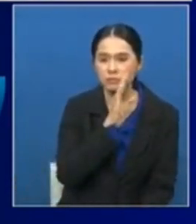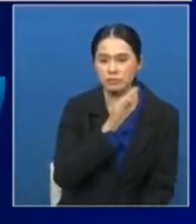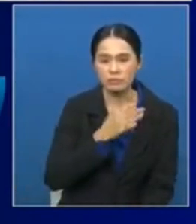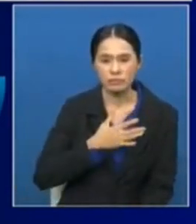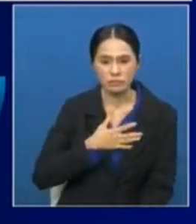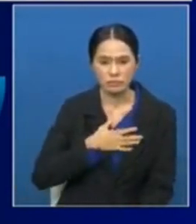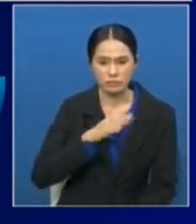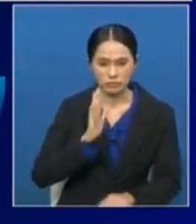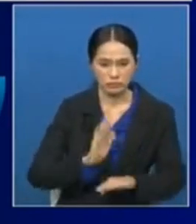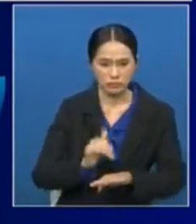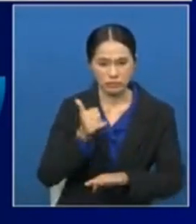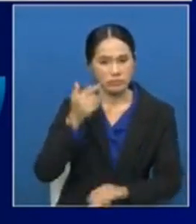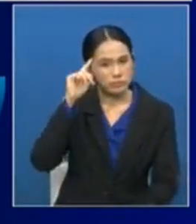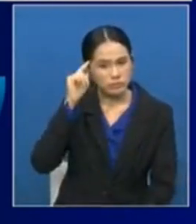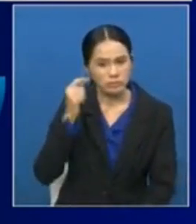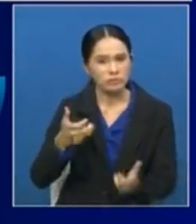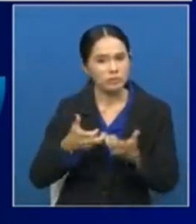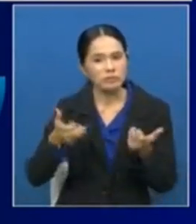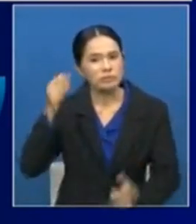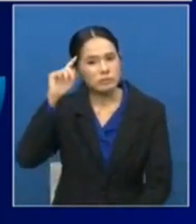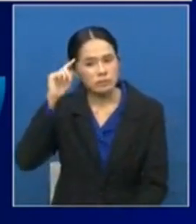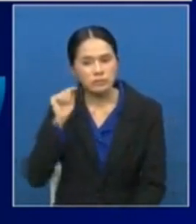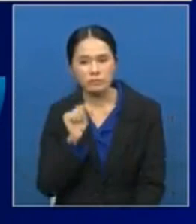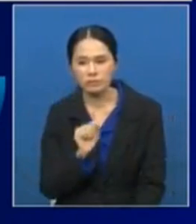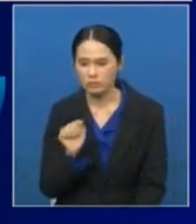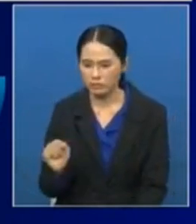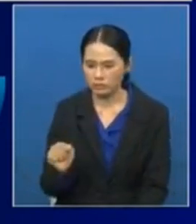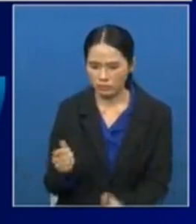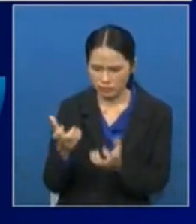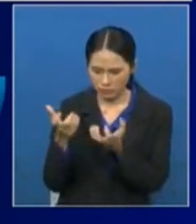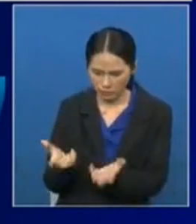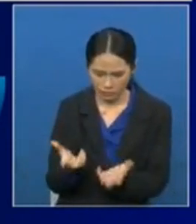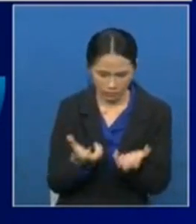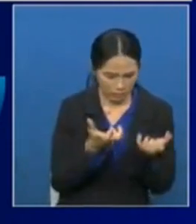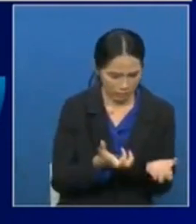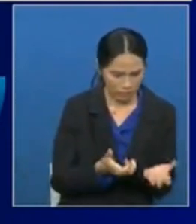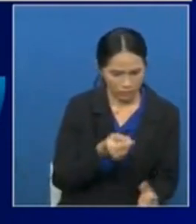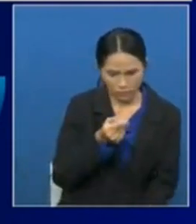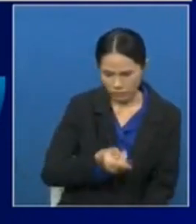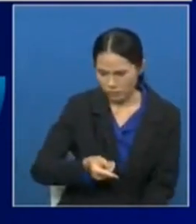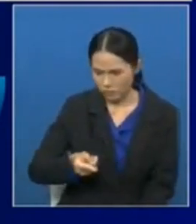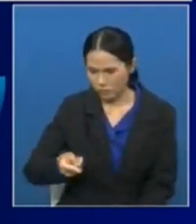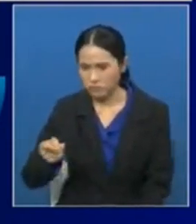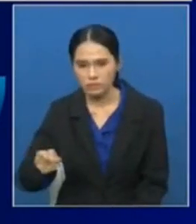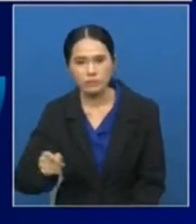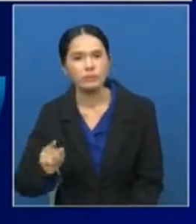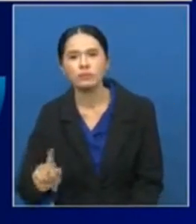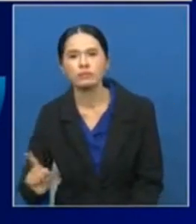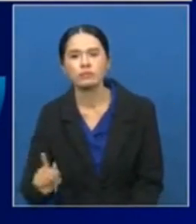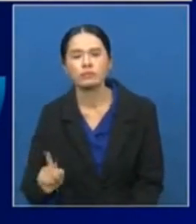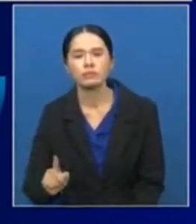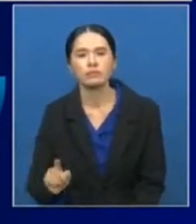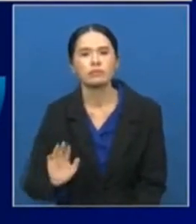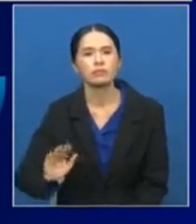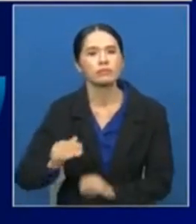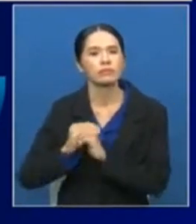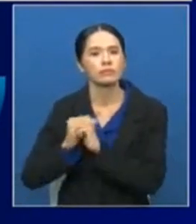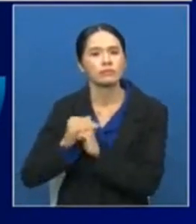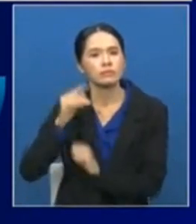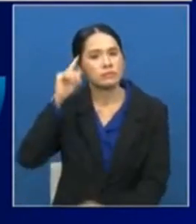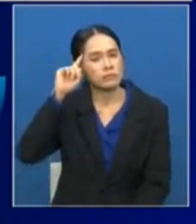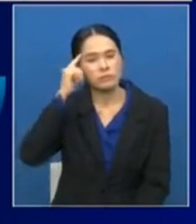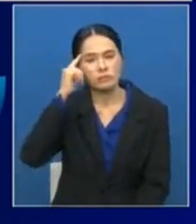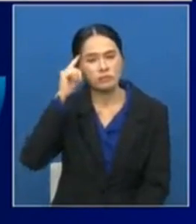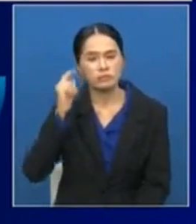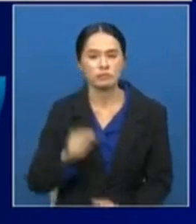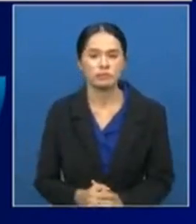าที่ชำนาญจริงๆอ่ะเราแยกไม่ออกเลยว่าเฮ้ยอันไหนน้ำหนักอันไหนมันคือดินขาวอันไหนมันดินลำปาง อ ันไหนมันดินอย่างอื่นถูกไหมคะคุณผู้ช